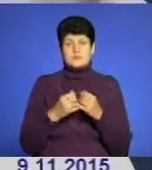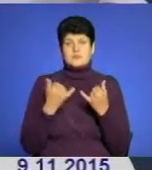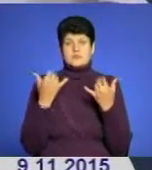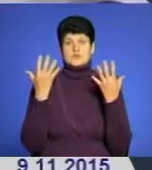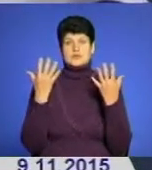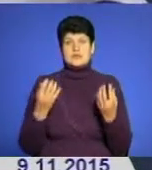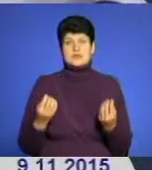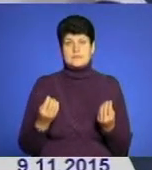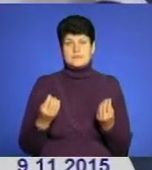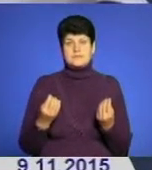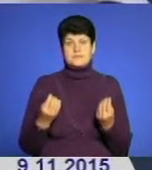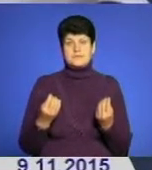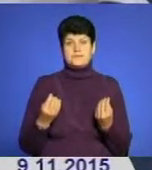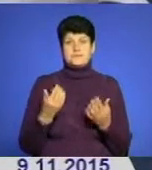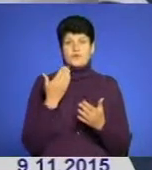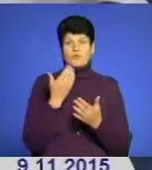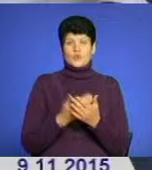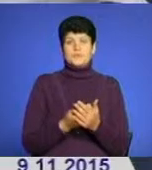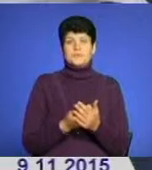день. Вот. И